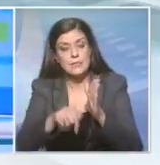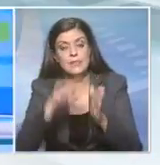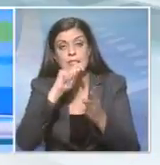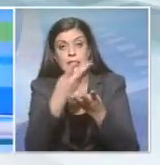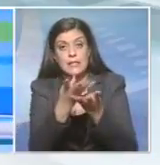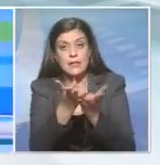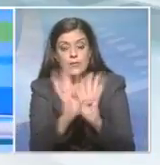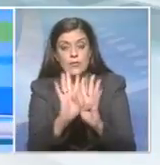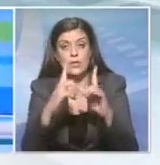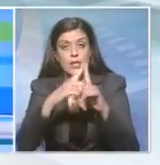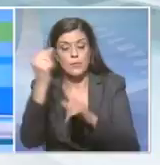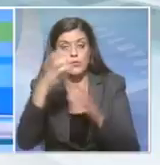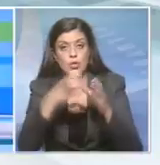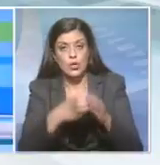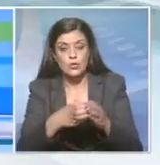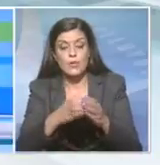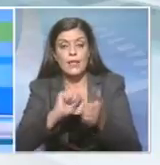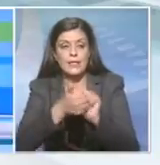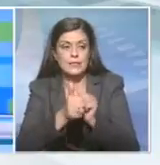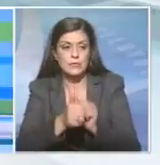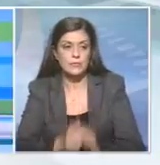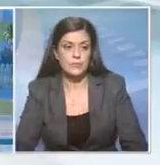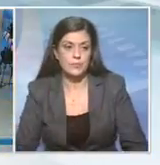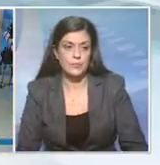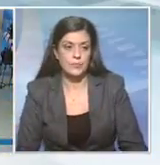συνέντευξη τύπου ο Κυπριακός Οργανισμός Αθλητισμού.